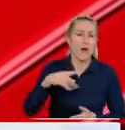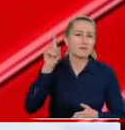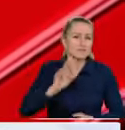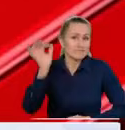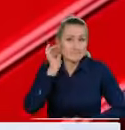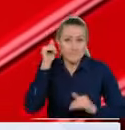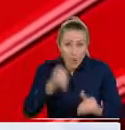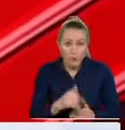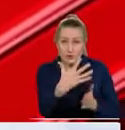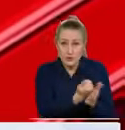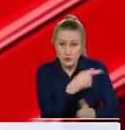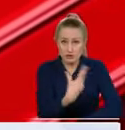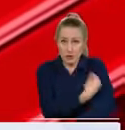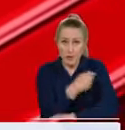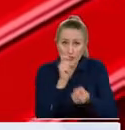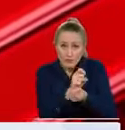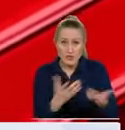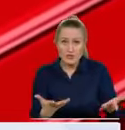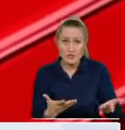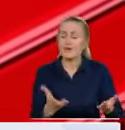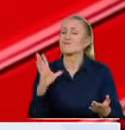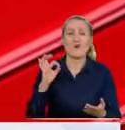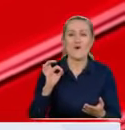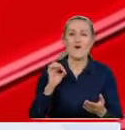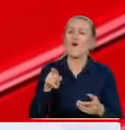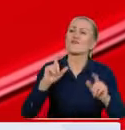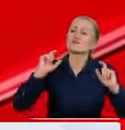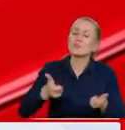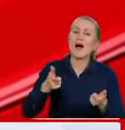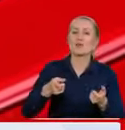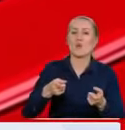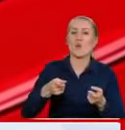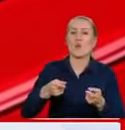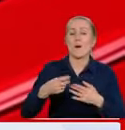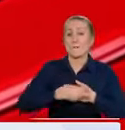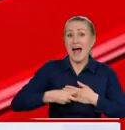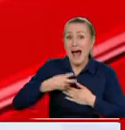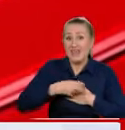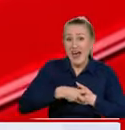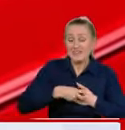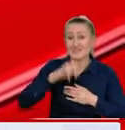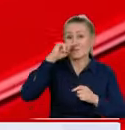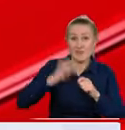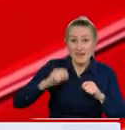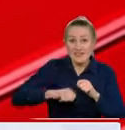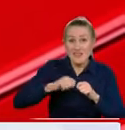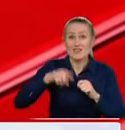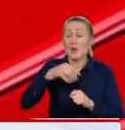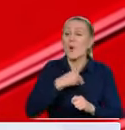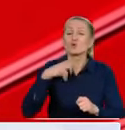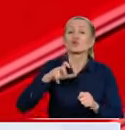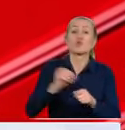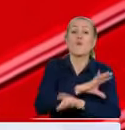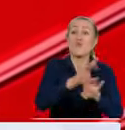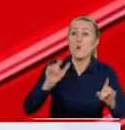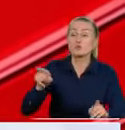do tej szczepionki? Bo niestety w przypadku testów, tutaj też rząd polski, panie prezydencie, zostawiliście